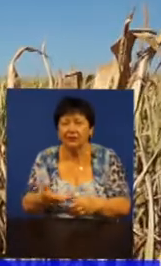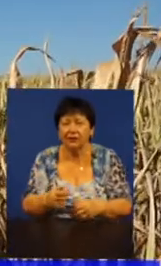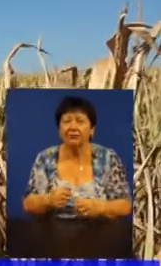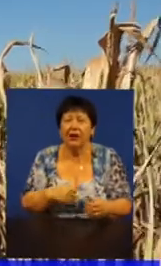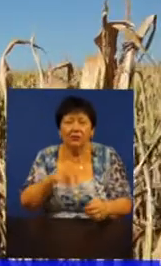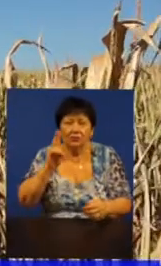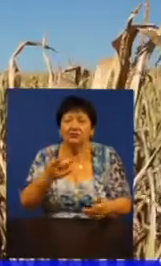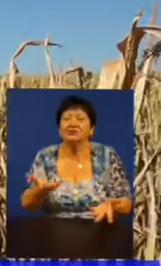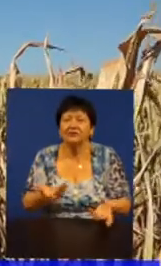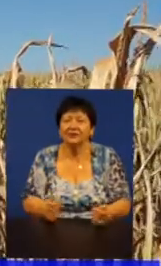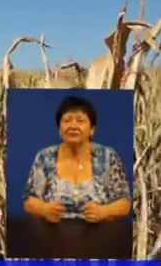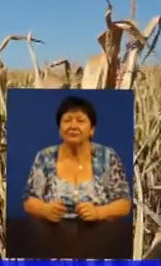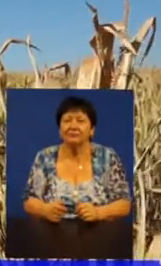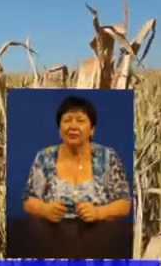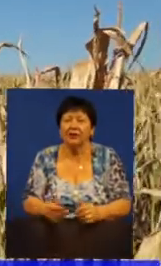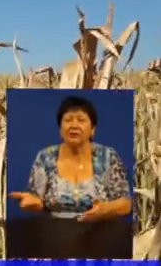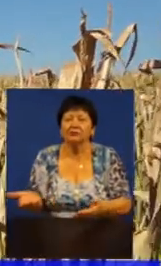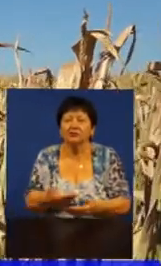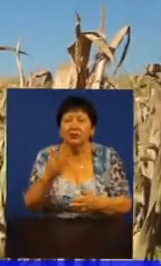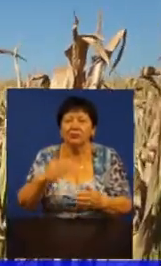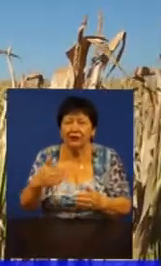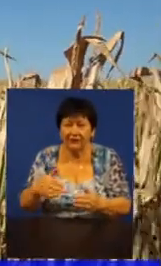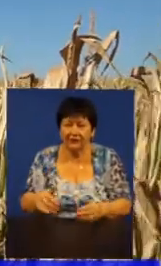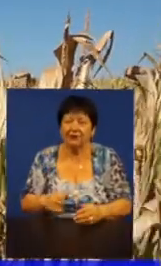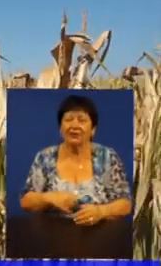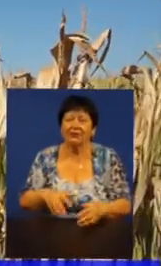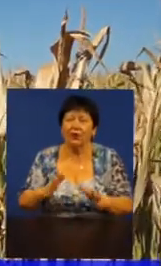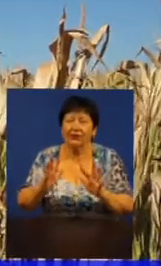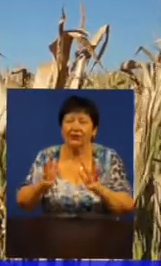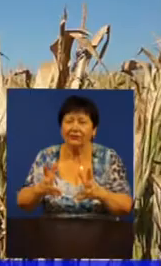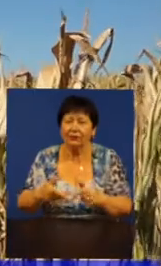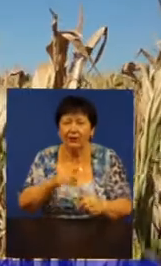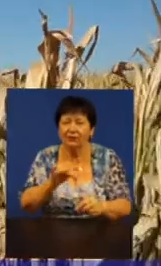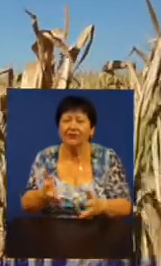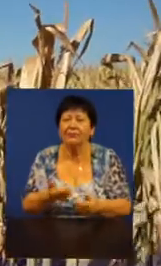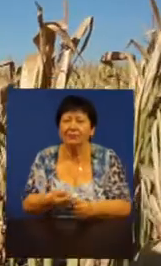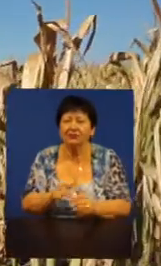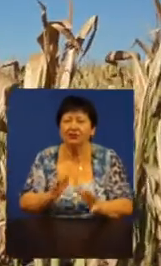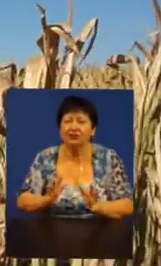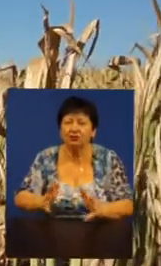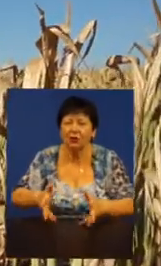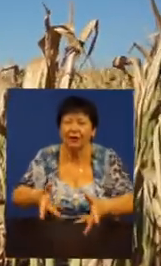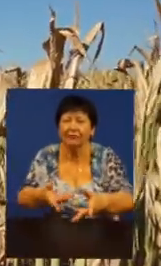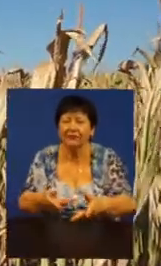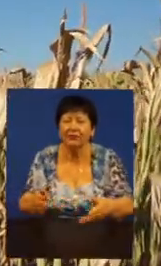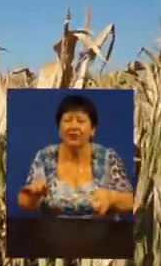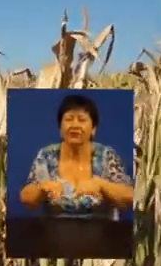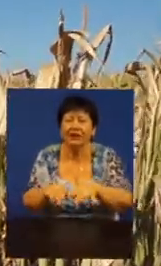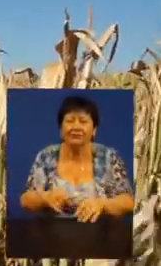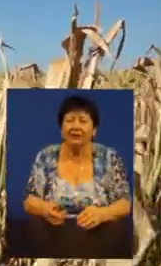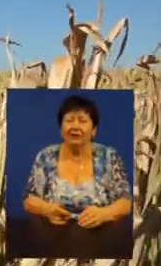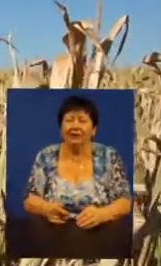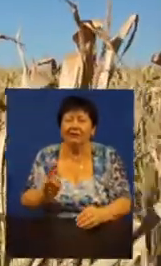solului, dar noi nu știm ce să facem acum cu dânsa. Să o mărunțăm, să o discuim, nu se primește, să o arăm, să o afânăm. Trebuie să alegem